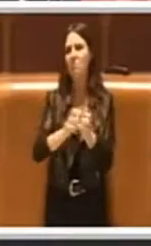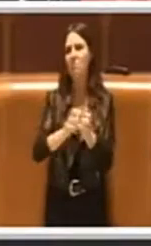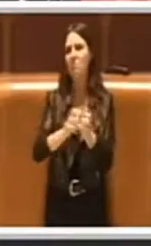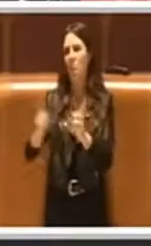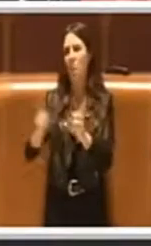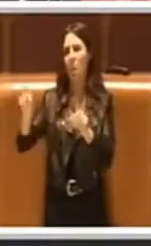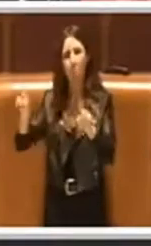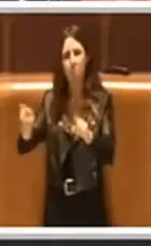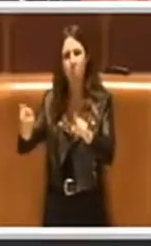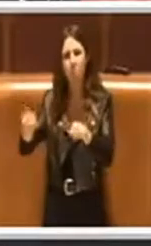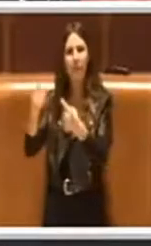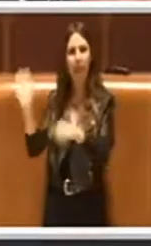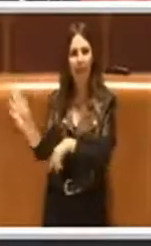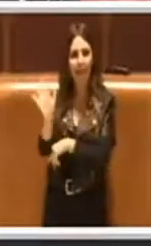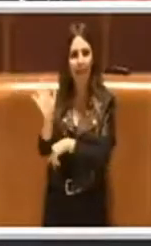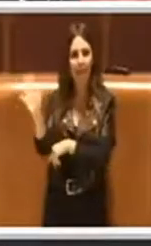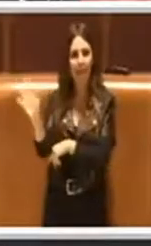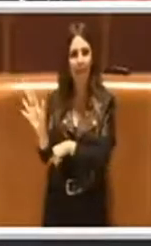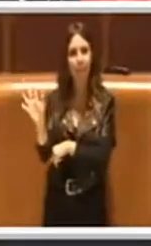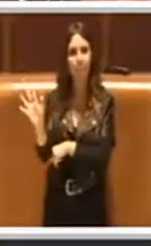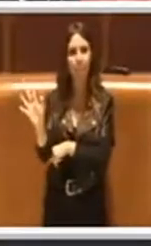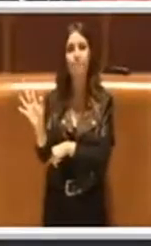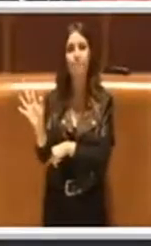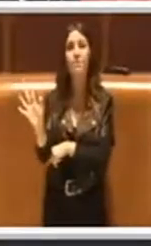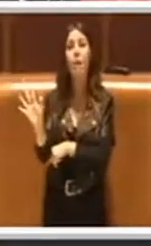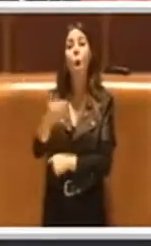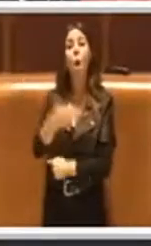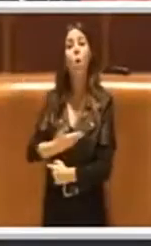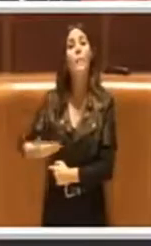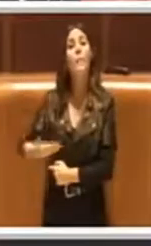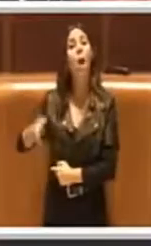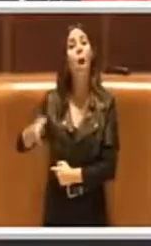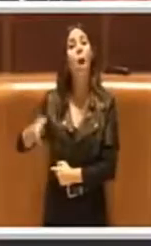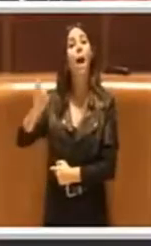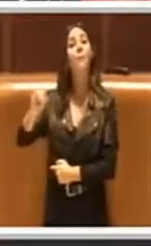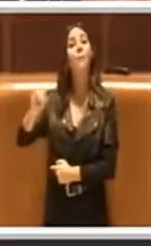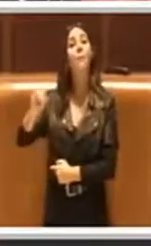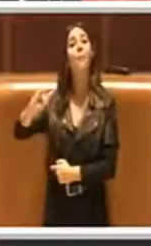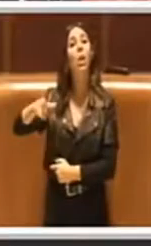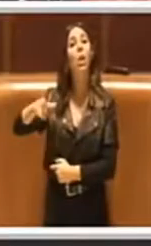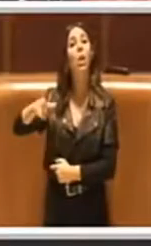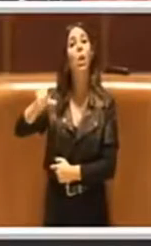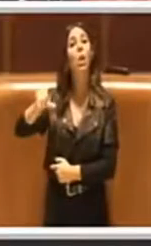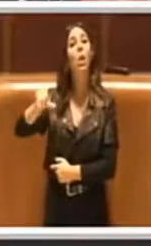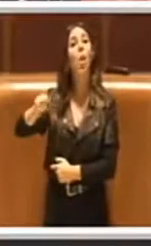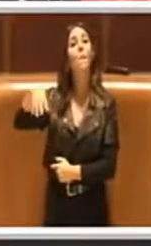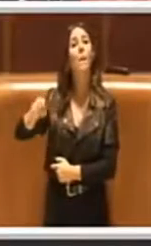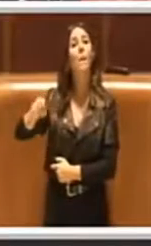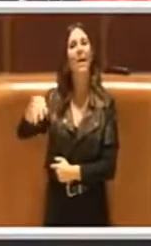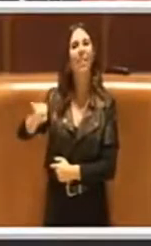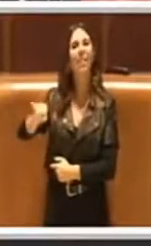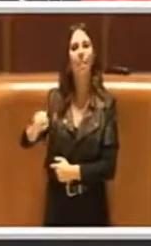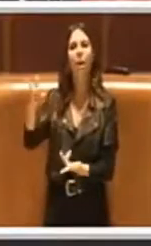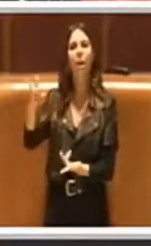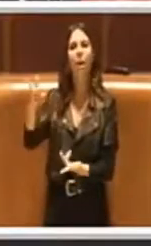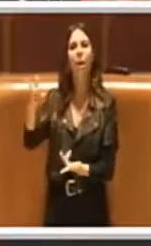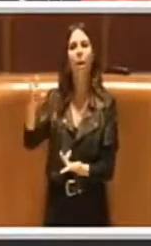per esempio il consigliere figliomeni che ha parlato di